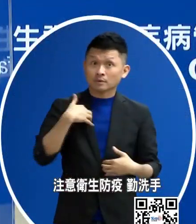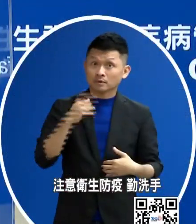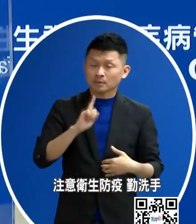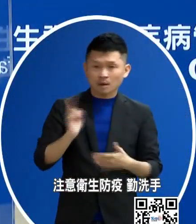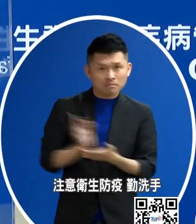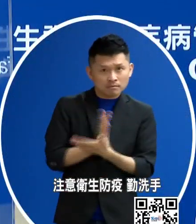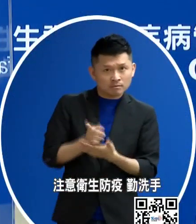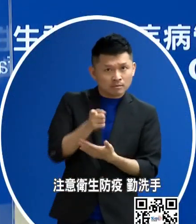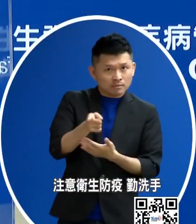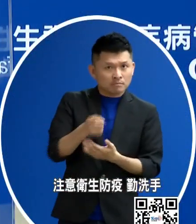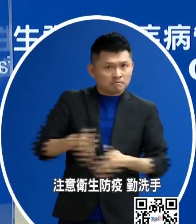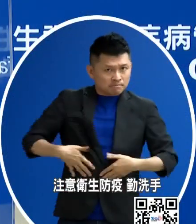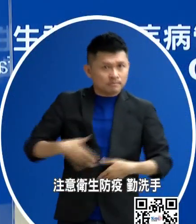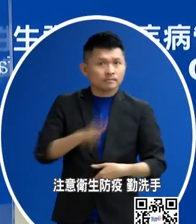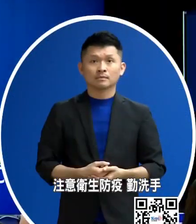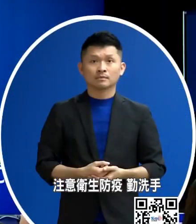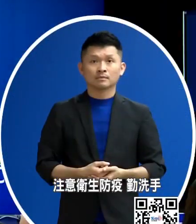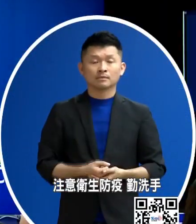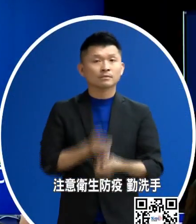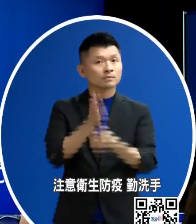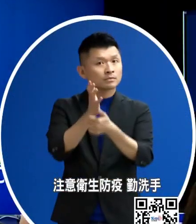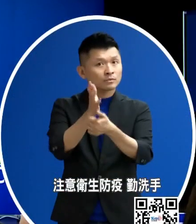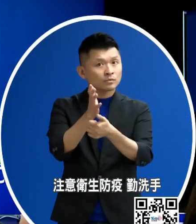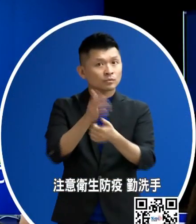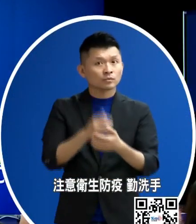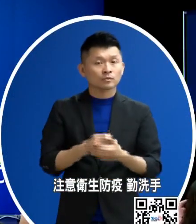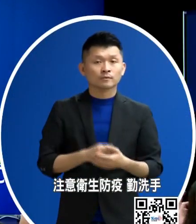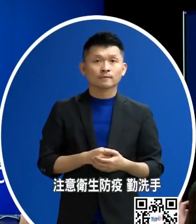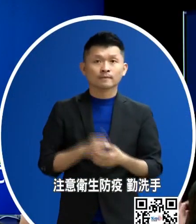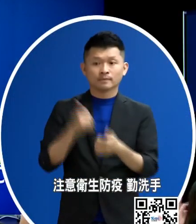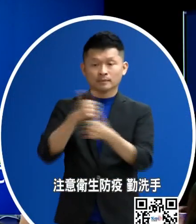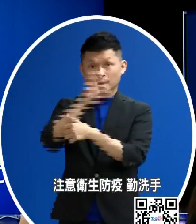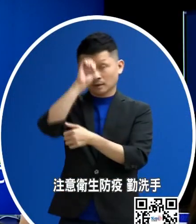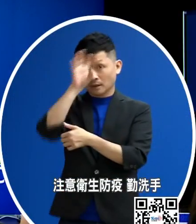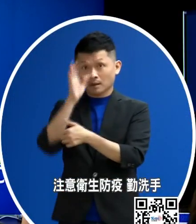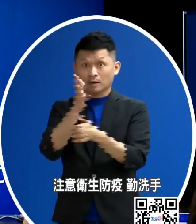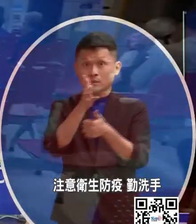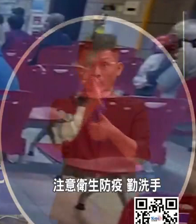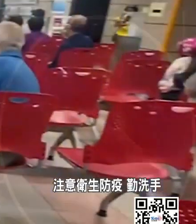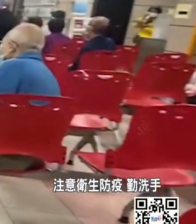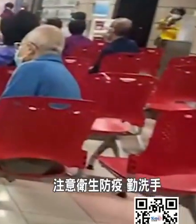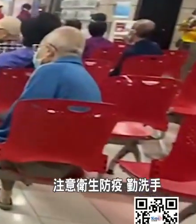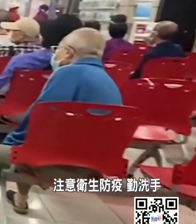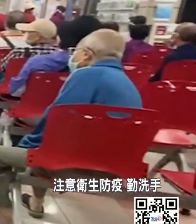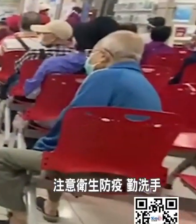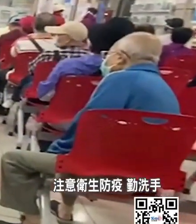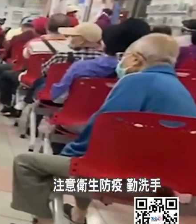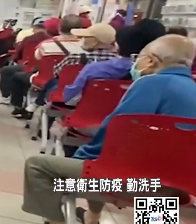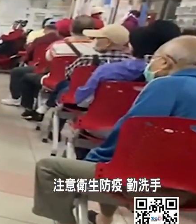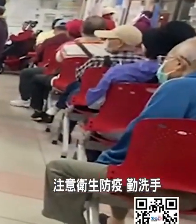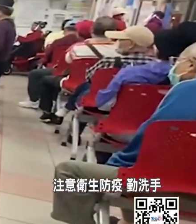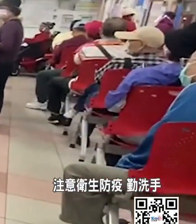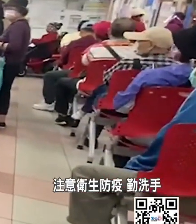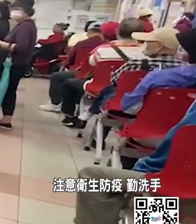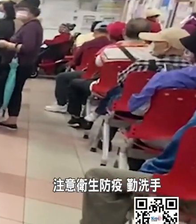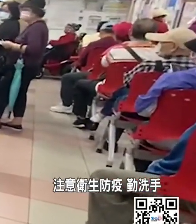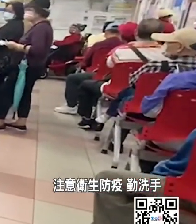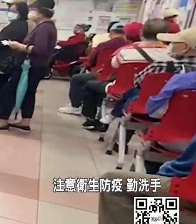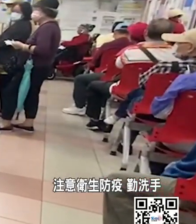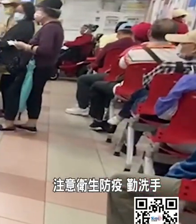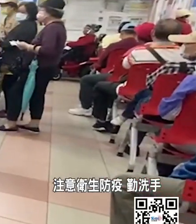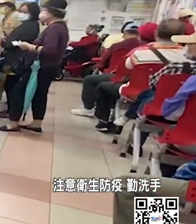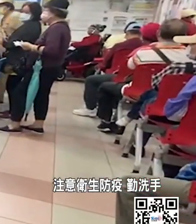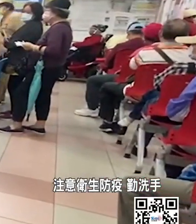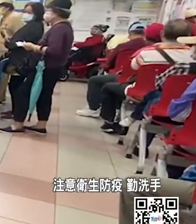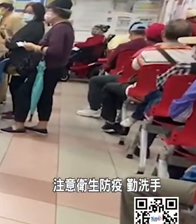下午，指挥官陈时中回应了，说照原本的规定，所有证明通通有效，但是民众执行申请还是碰壁，只